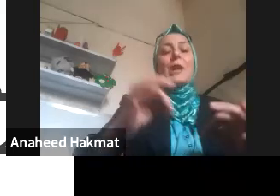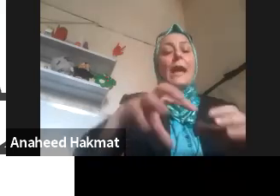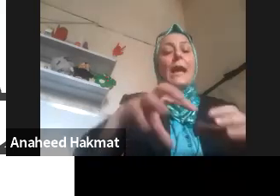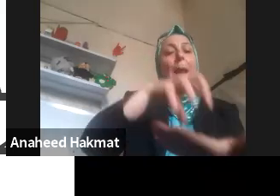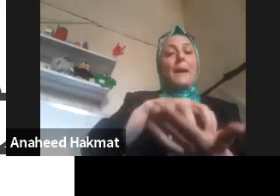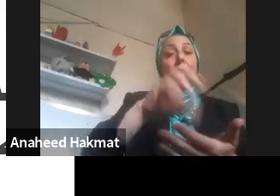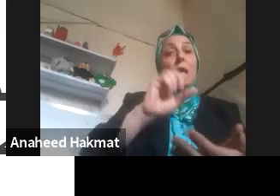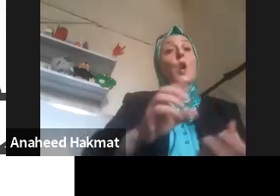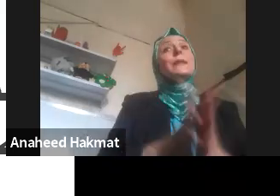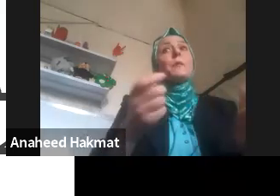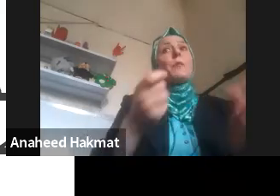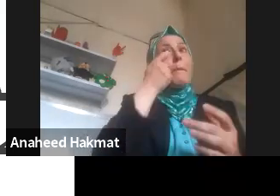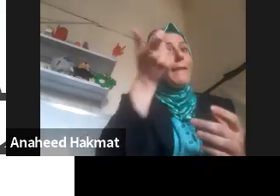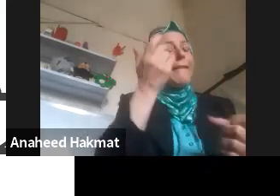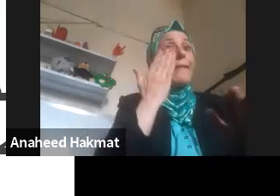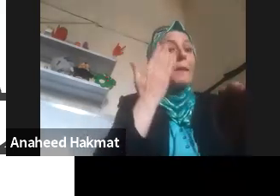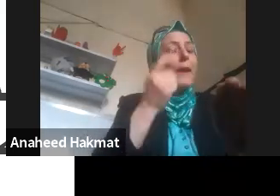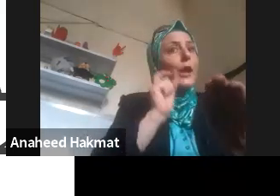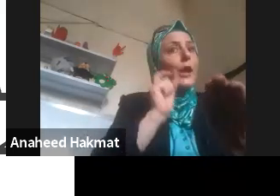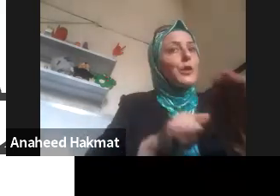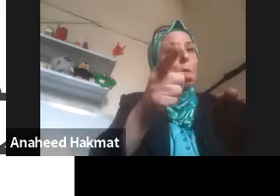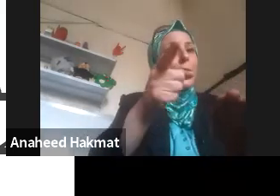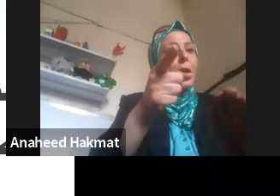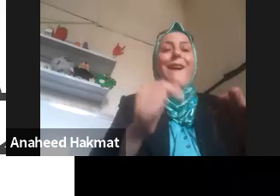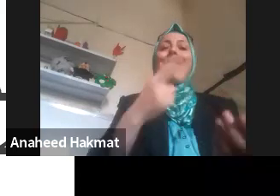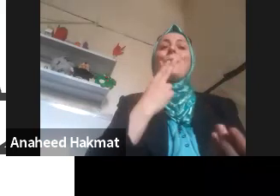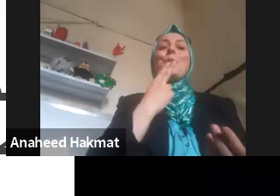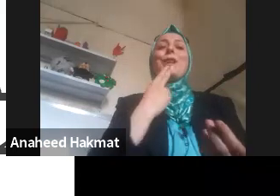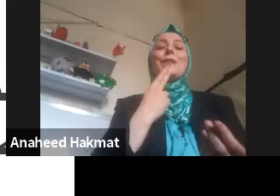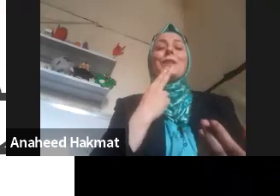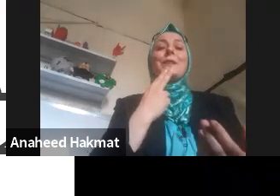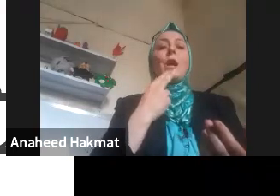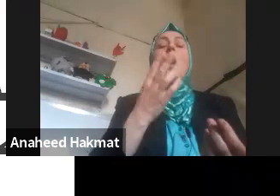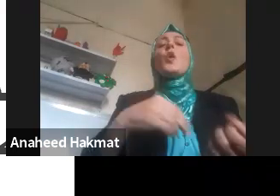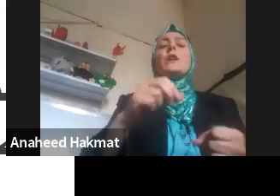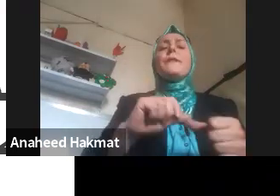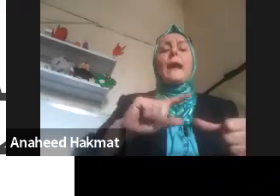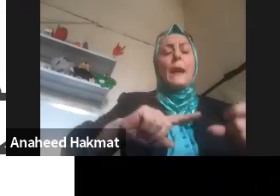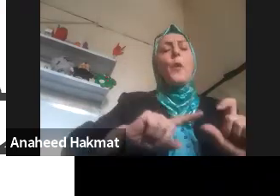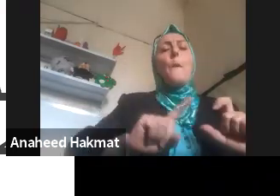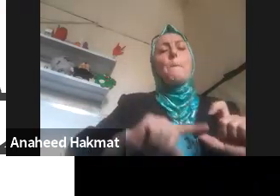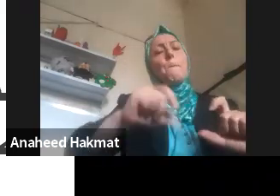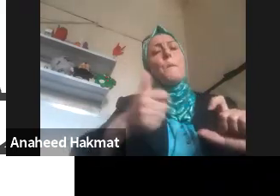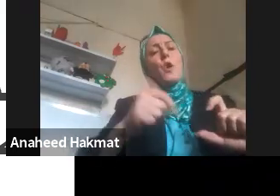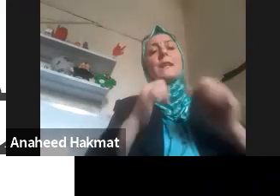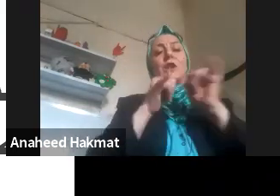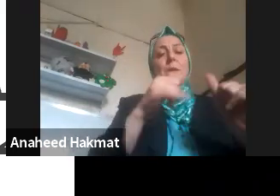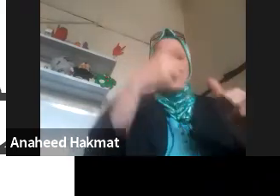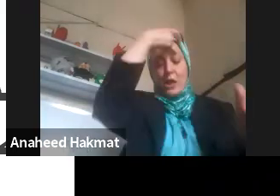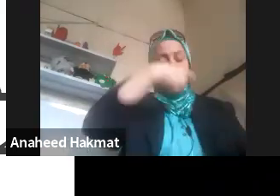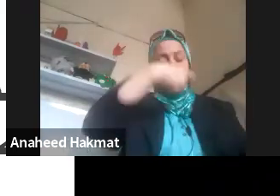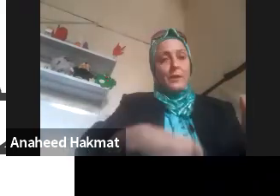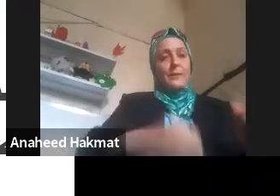موارد التعقيم وتوريد الإشي اللي بنسميه معدات الحماية الشخصية حسب القوانين والإجراءات المحلية. وفي